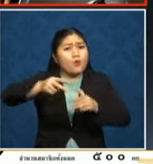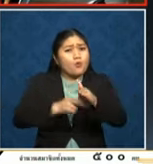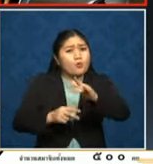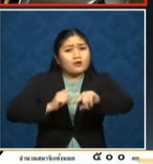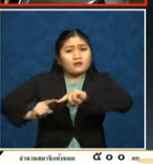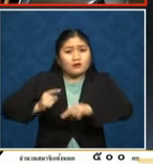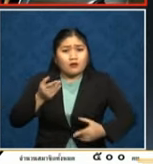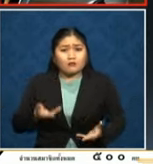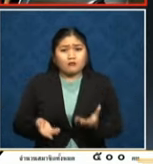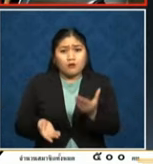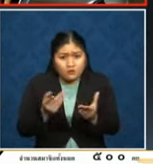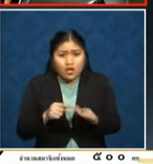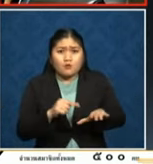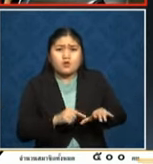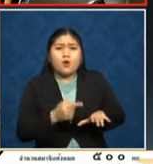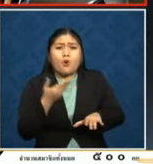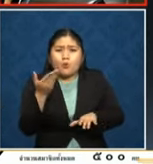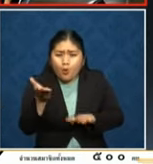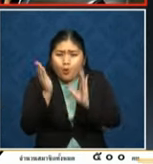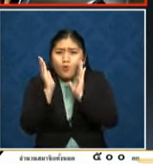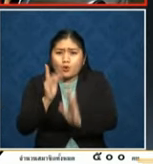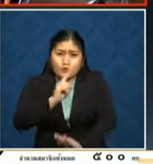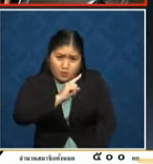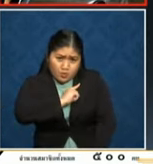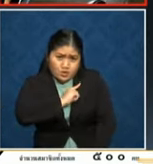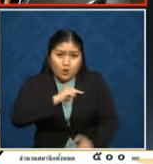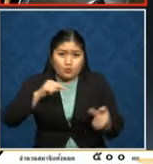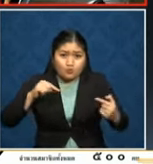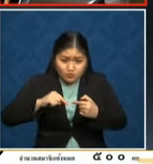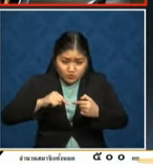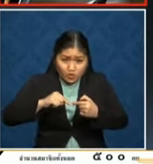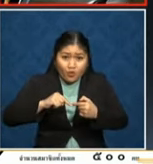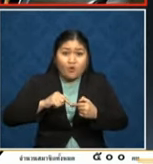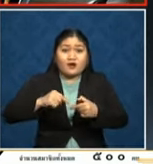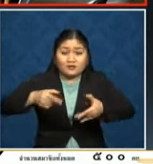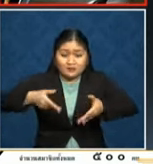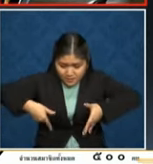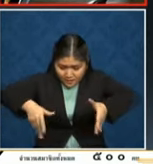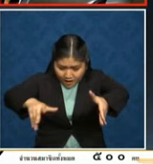มีส่วนเกี่ยวข้องนะครับมาดำเนินการตีเส้นทางม้าลายตามภาพด้วยครับ